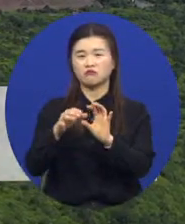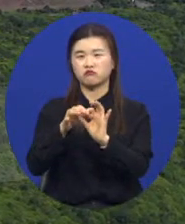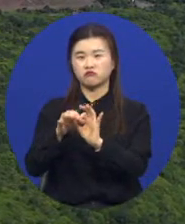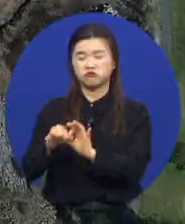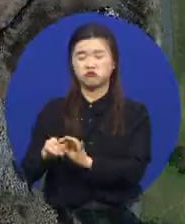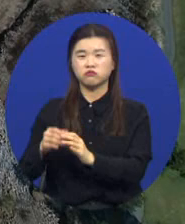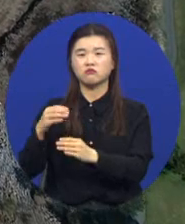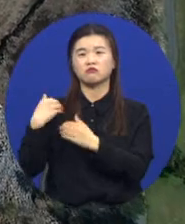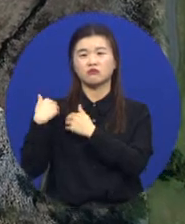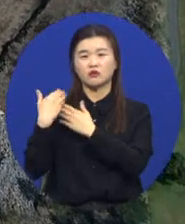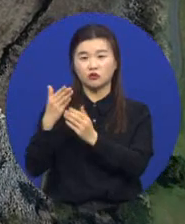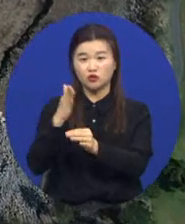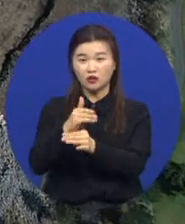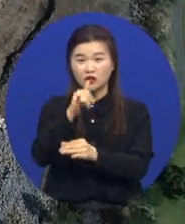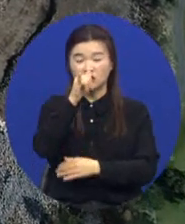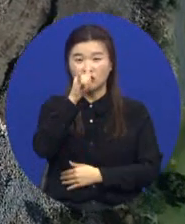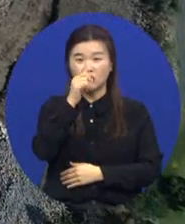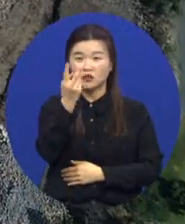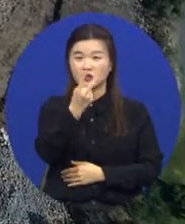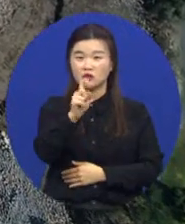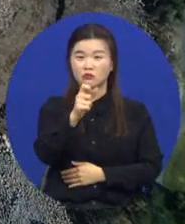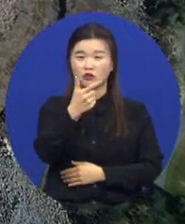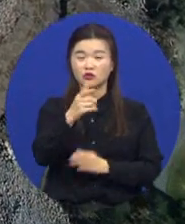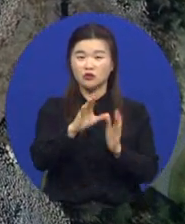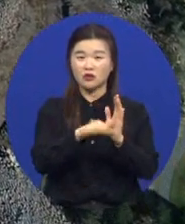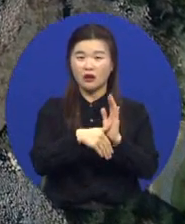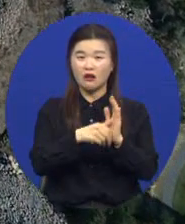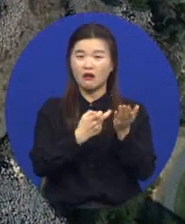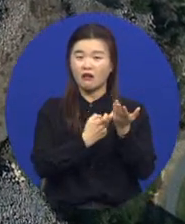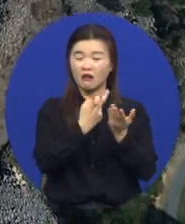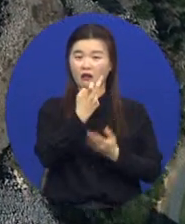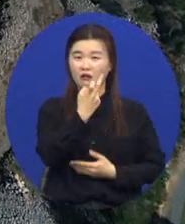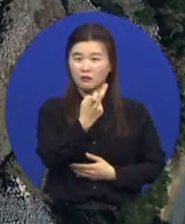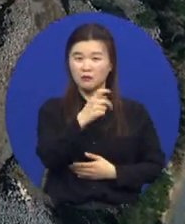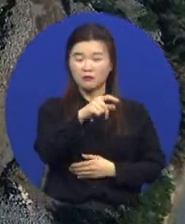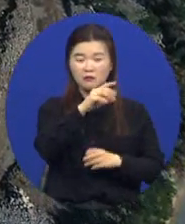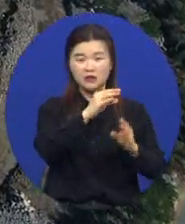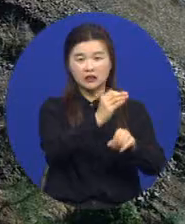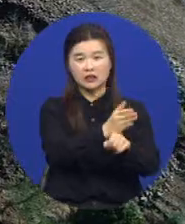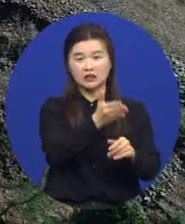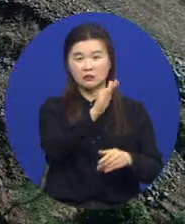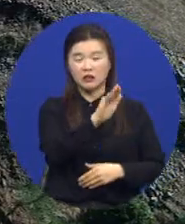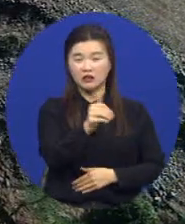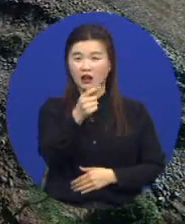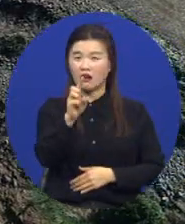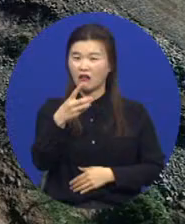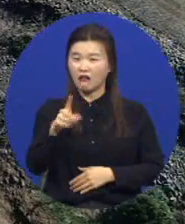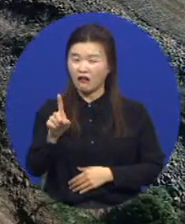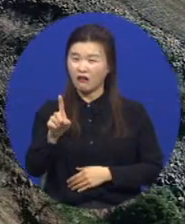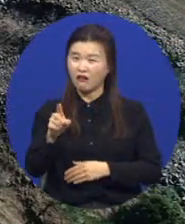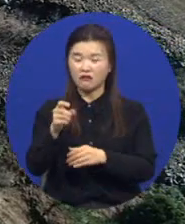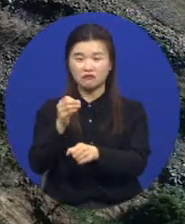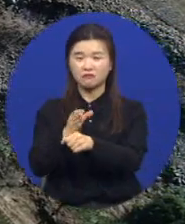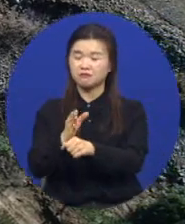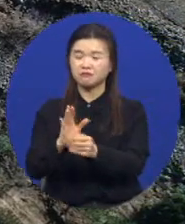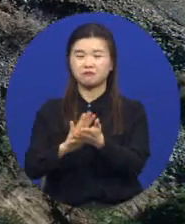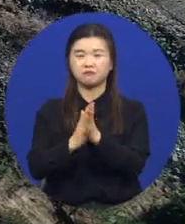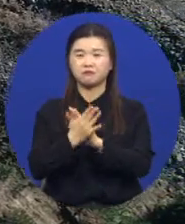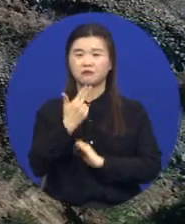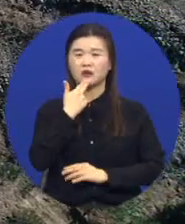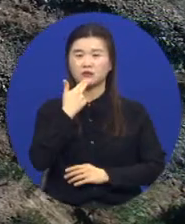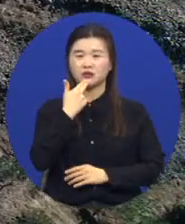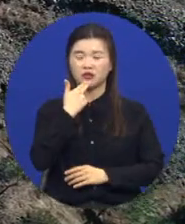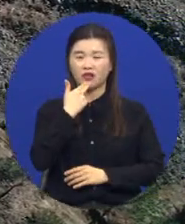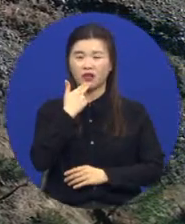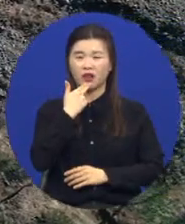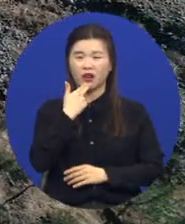있습니다 재난 2016년 한라그룹 이 개발 사업을 인수해 잇지만 달라진 건 없었고 부진한